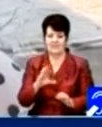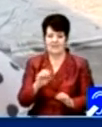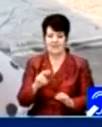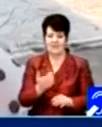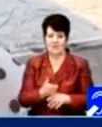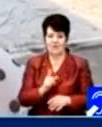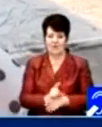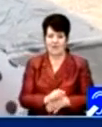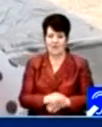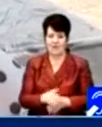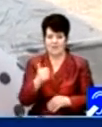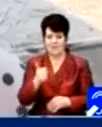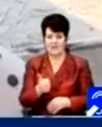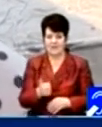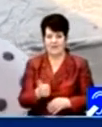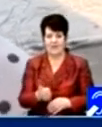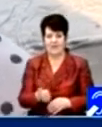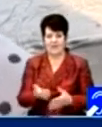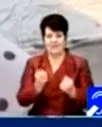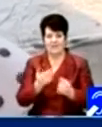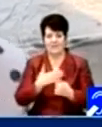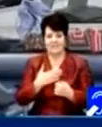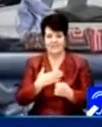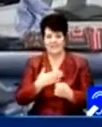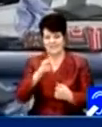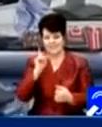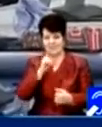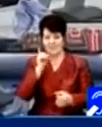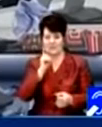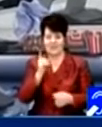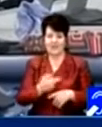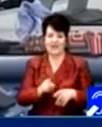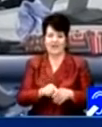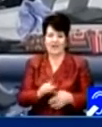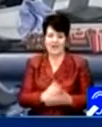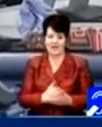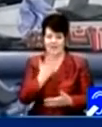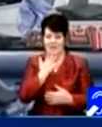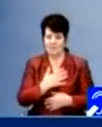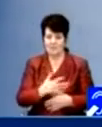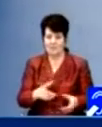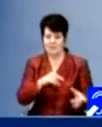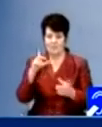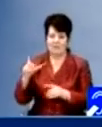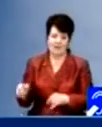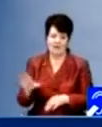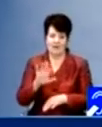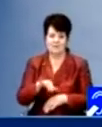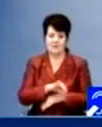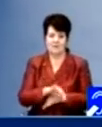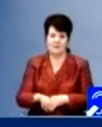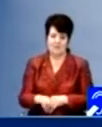foarte binevenită în sat la noi pentru tinerii care, vedeți cum pleacă toți peste cotare și